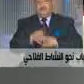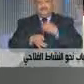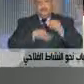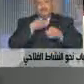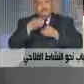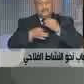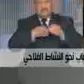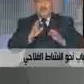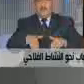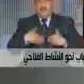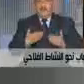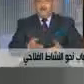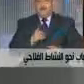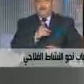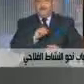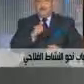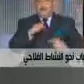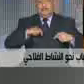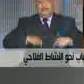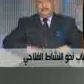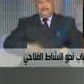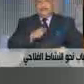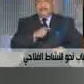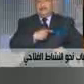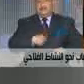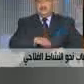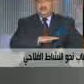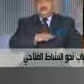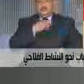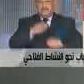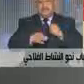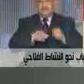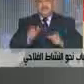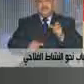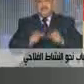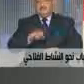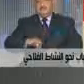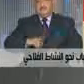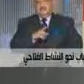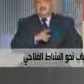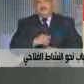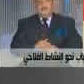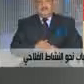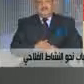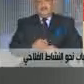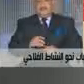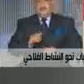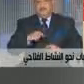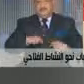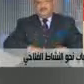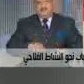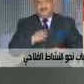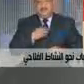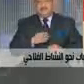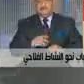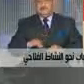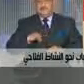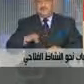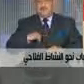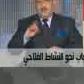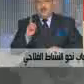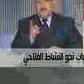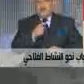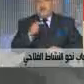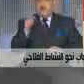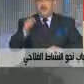أكثر من 240 مليون شخص من سوء التغذية والتفكير في طرق معالجته عبر تمكين الشباب في المجال الزراعي.